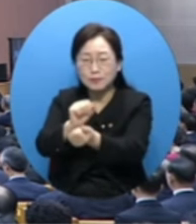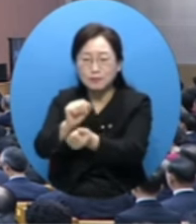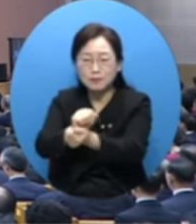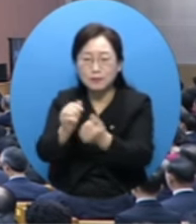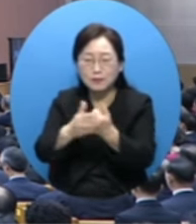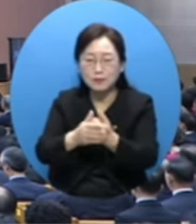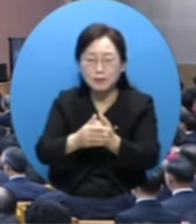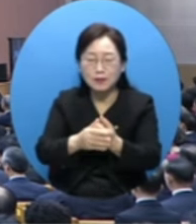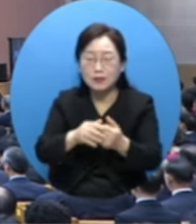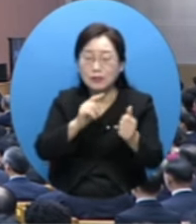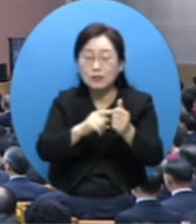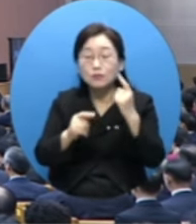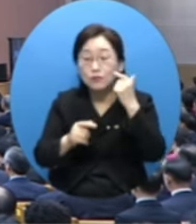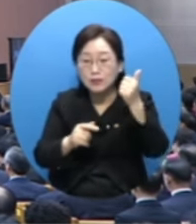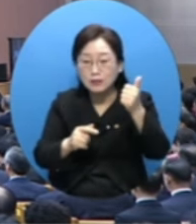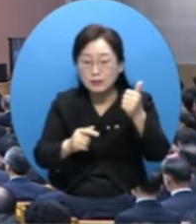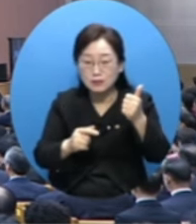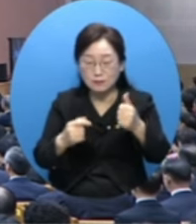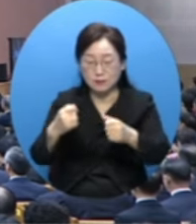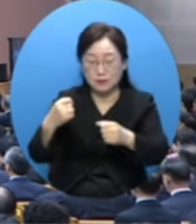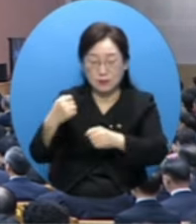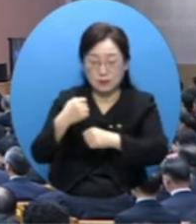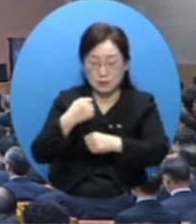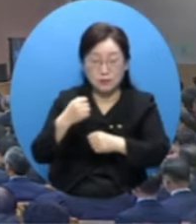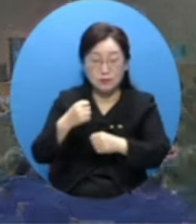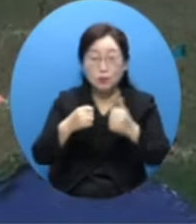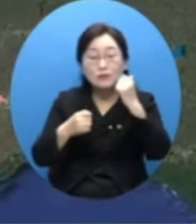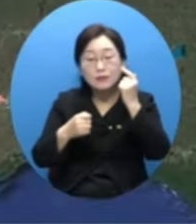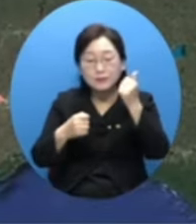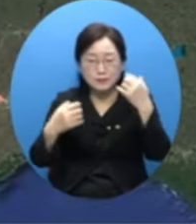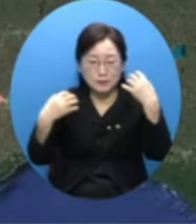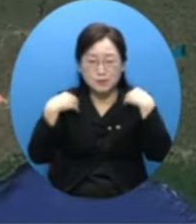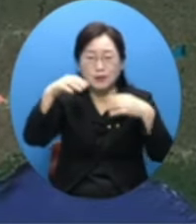큰 독일에서의 격전지였습니다. 그래서 수많은 사람들이